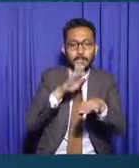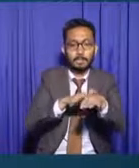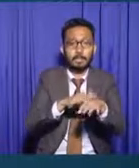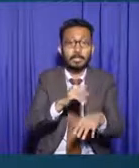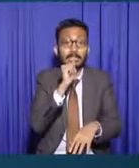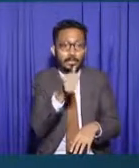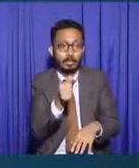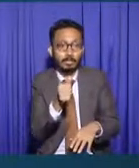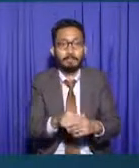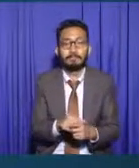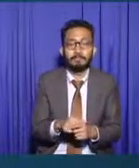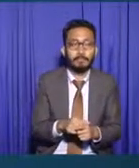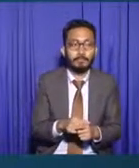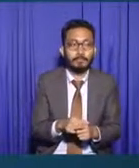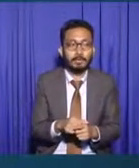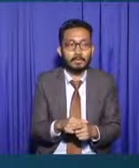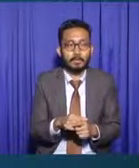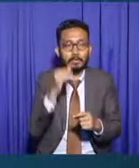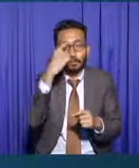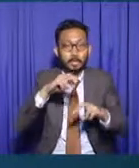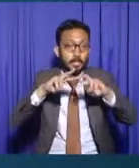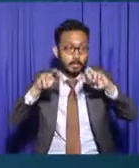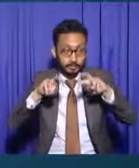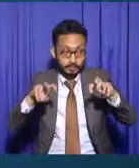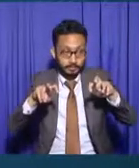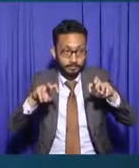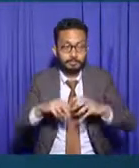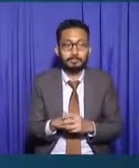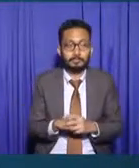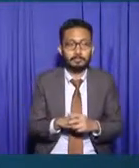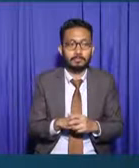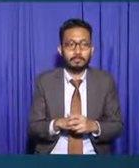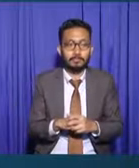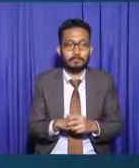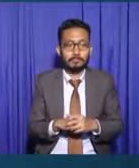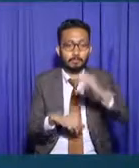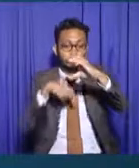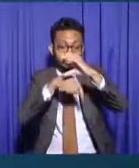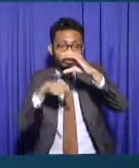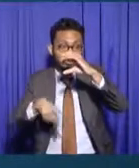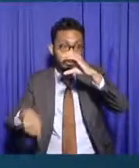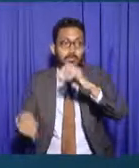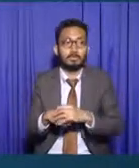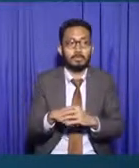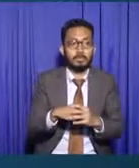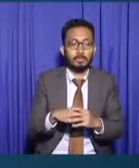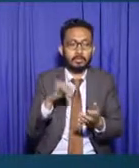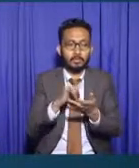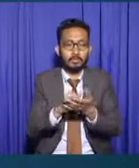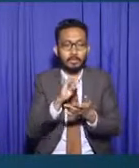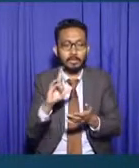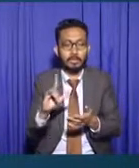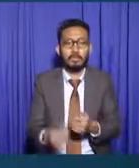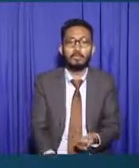untuk dikaji ciri-ciri tersebut adalah warna biji kacang